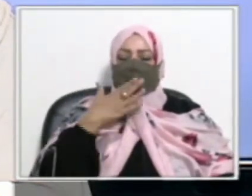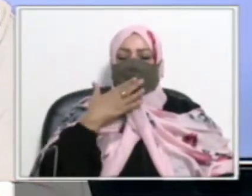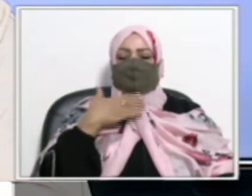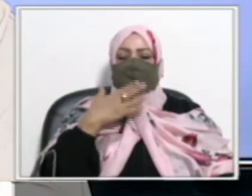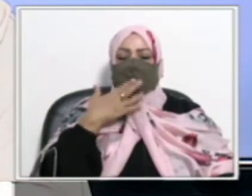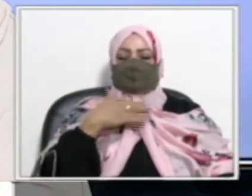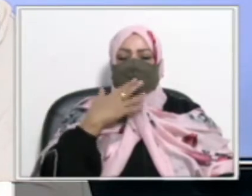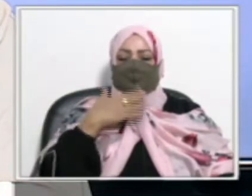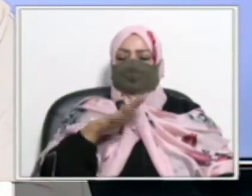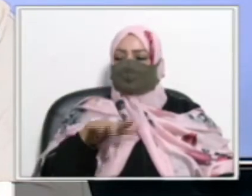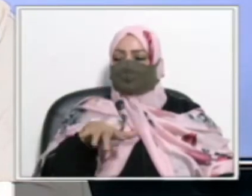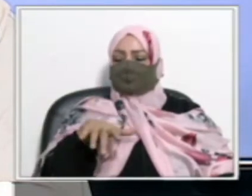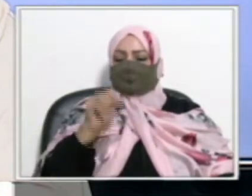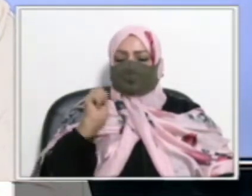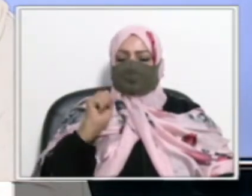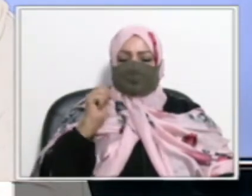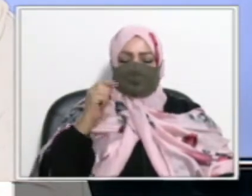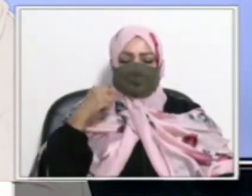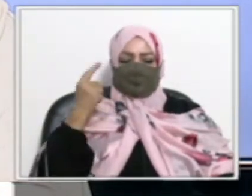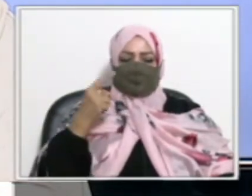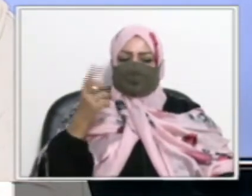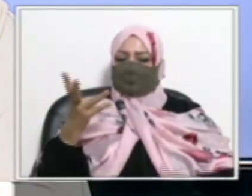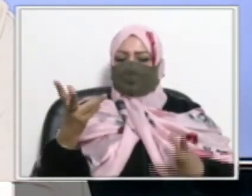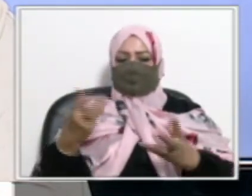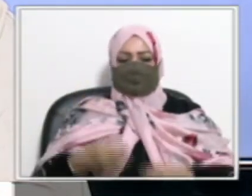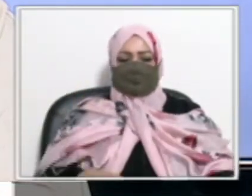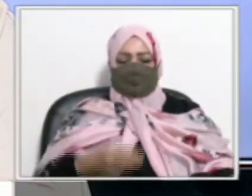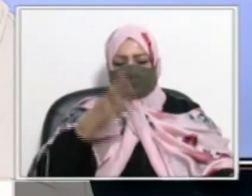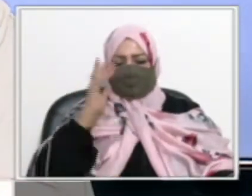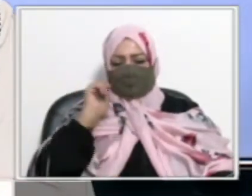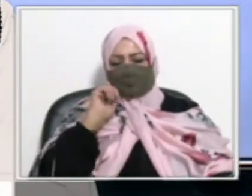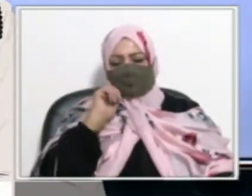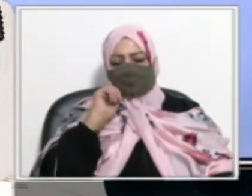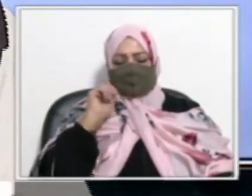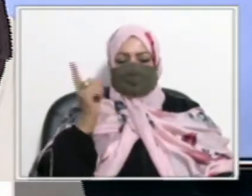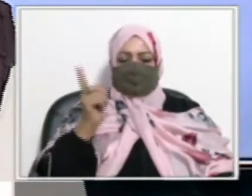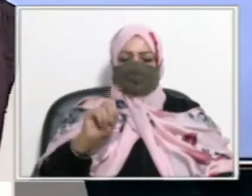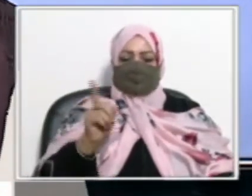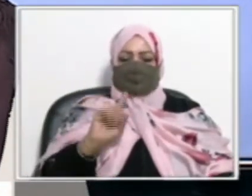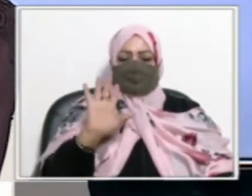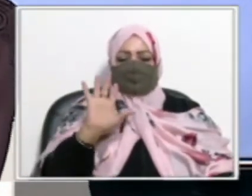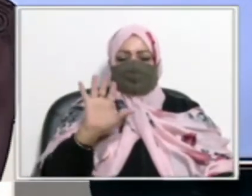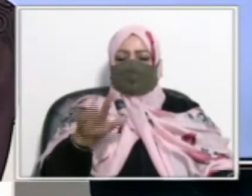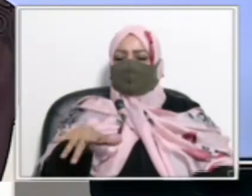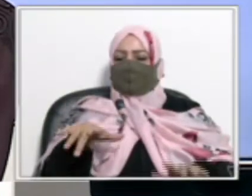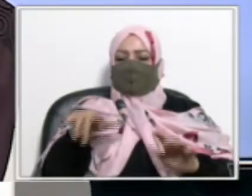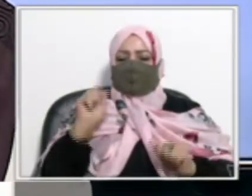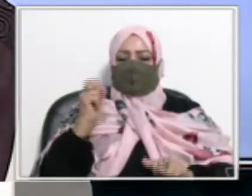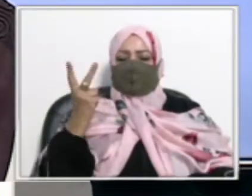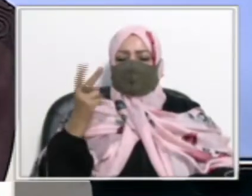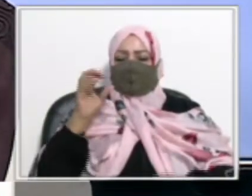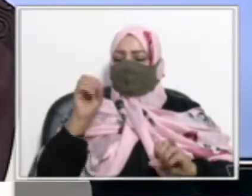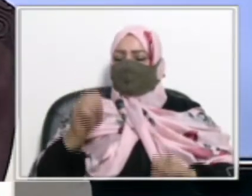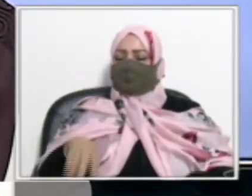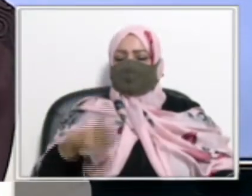لأنها نافلة، يعني تغني الذي أتيت به يكفي، والله أعلم. معنا متصل